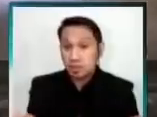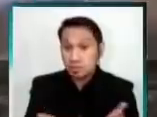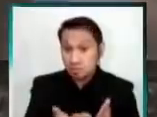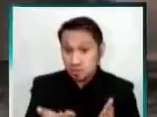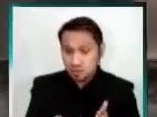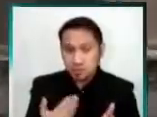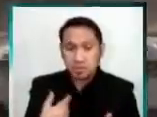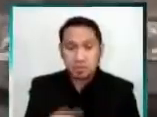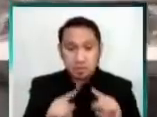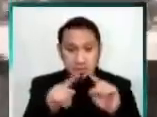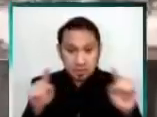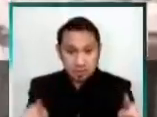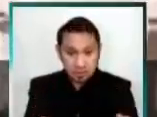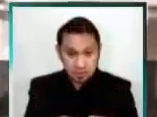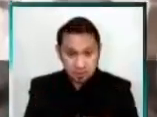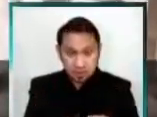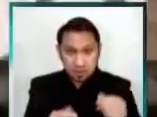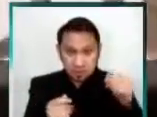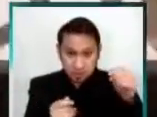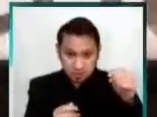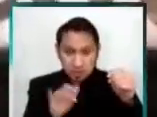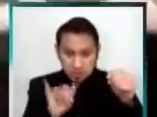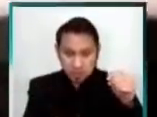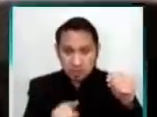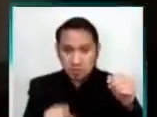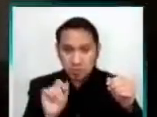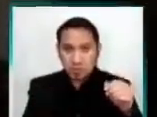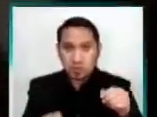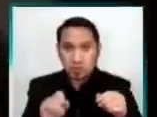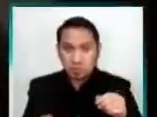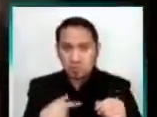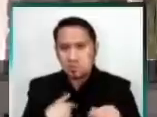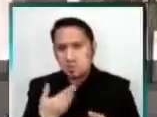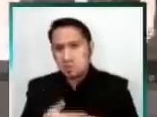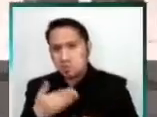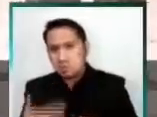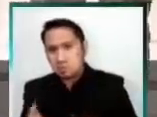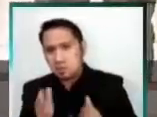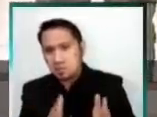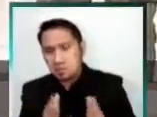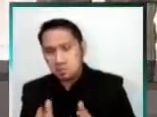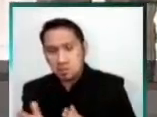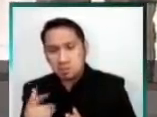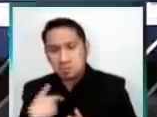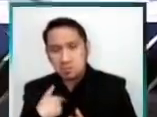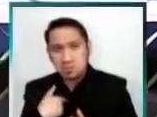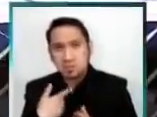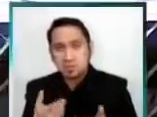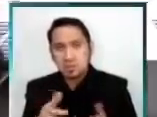banig kada customer lang ang ibinibenta. Balak pa namang bumili ng mas marami ng ilang customer para sa mga kaanak nilang nagpapabili